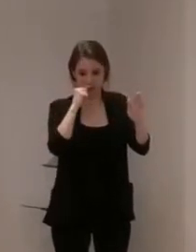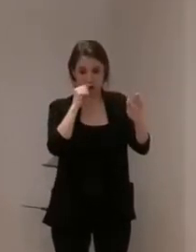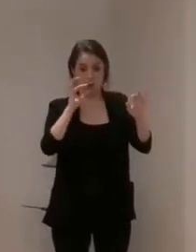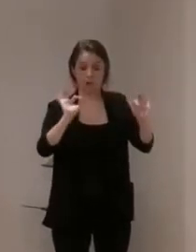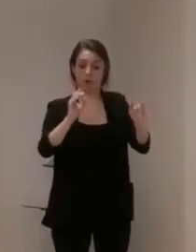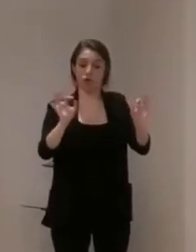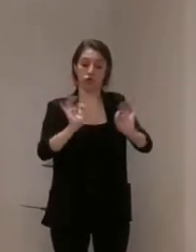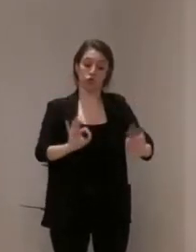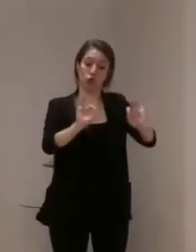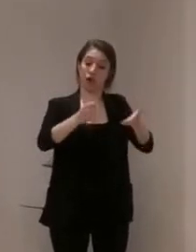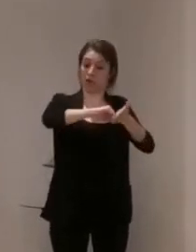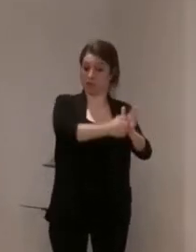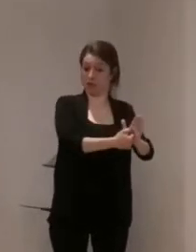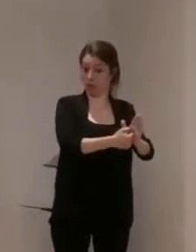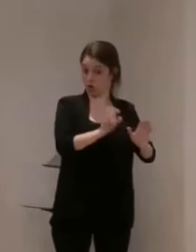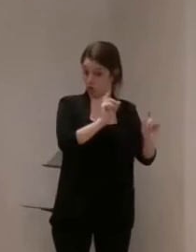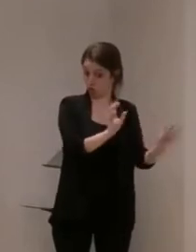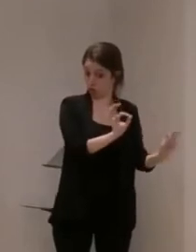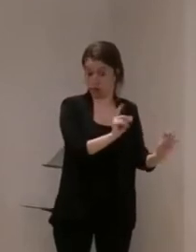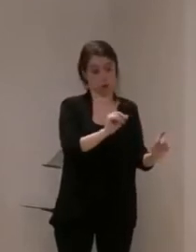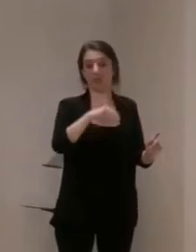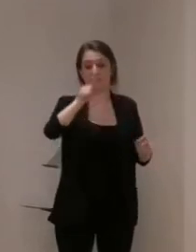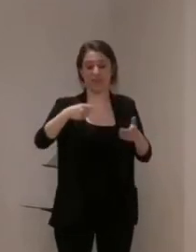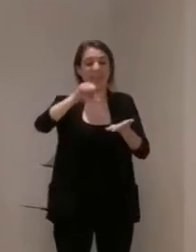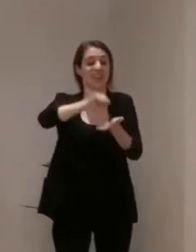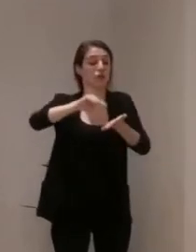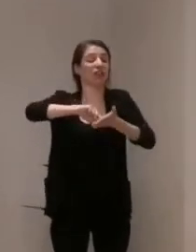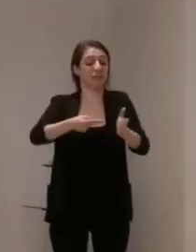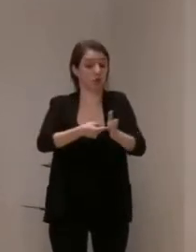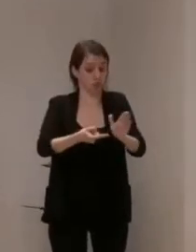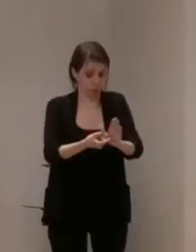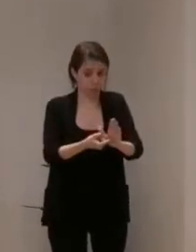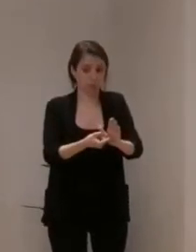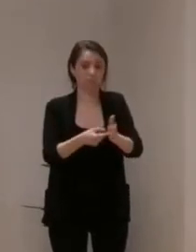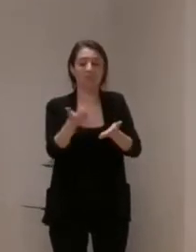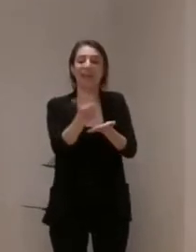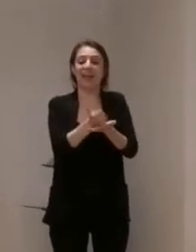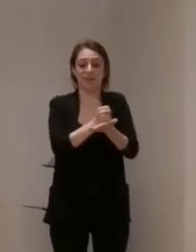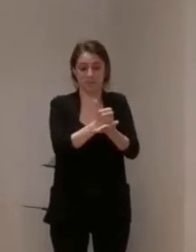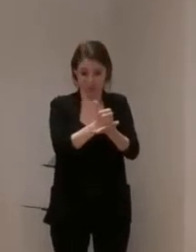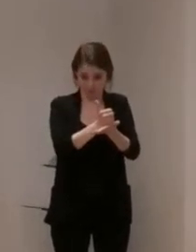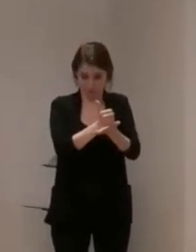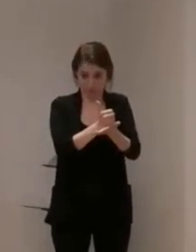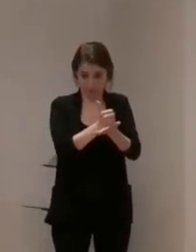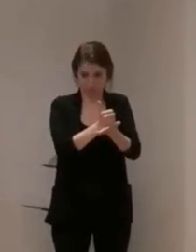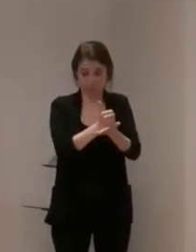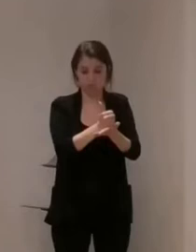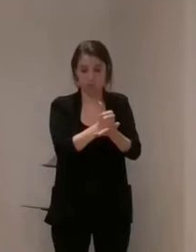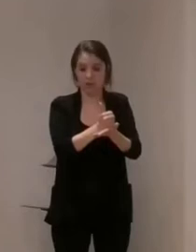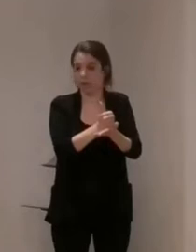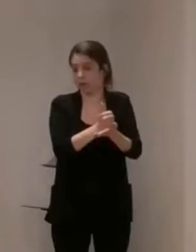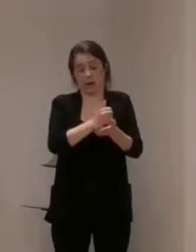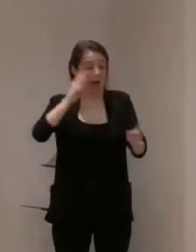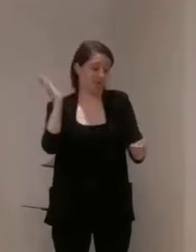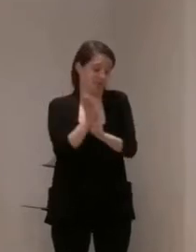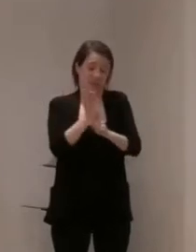repressió política. Va ser un centre de tortura pel col·lectiu LGTBI, per si els aplicava sistemàticament